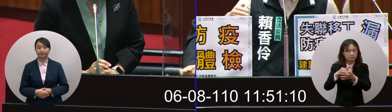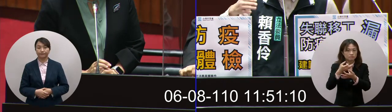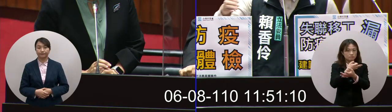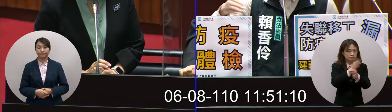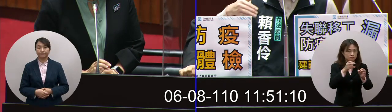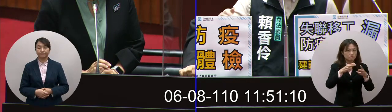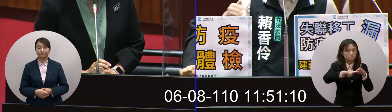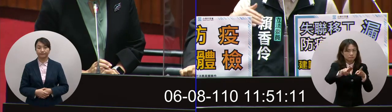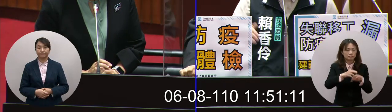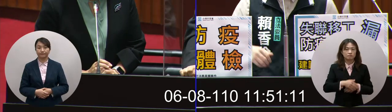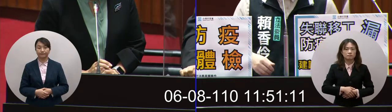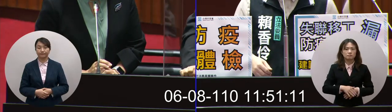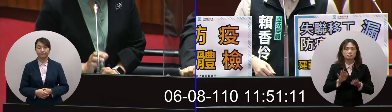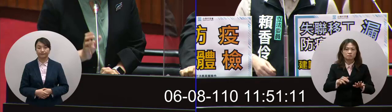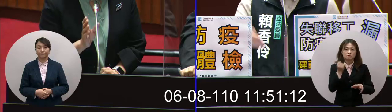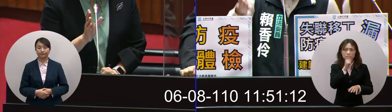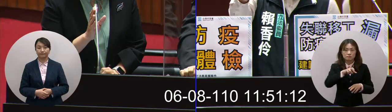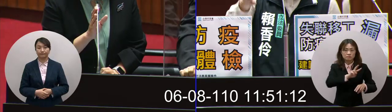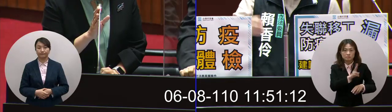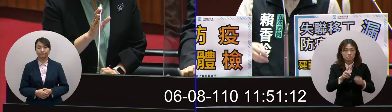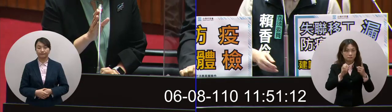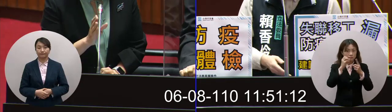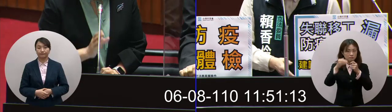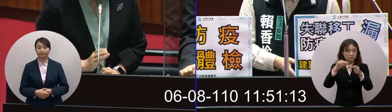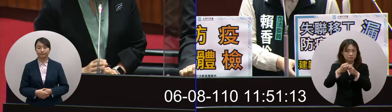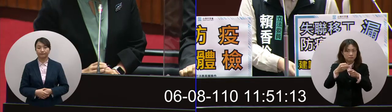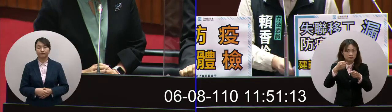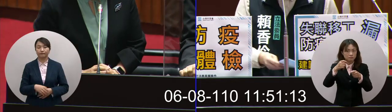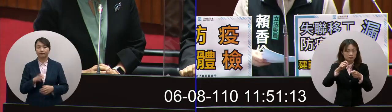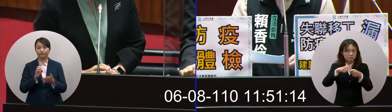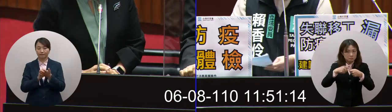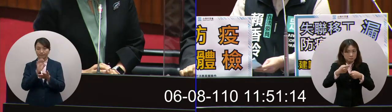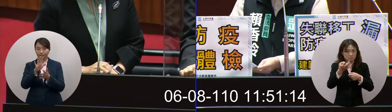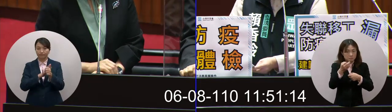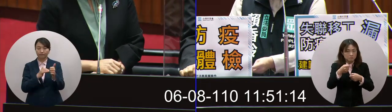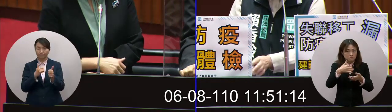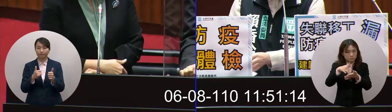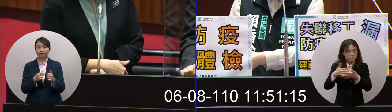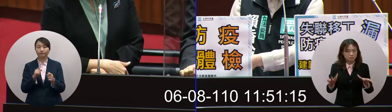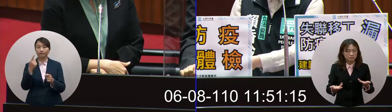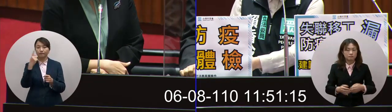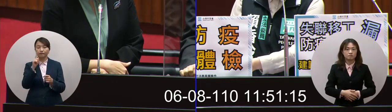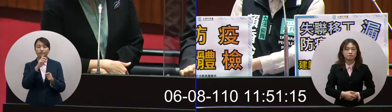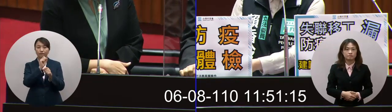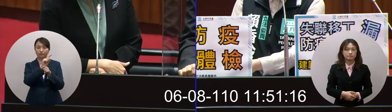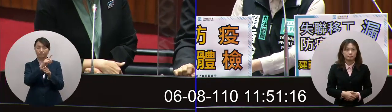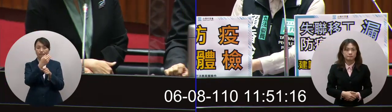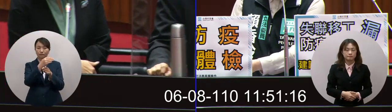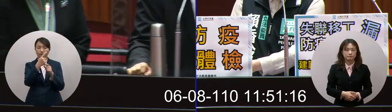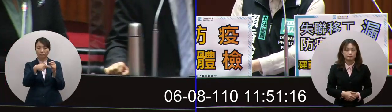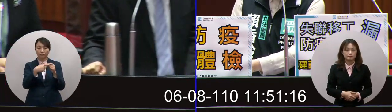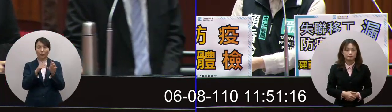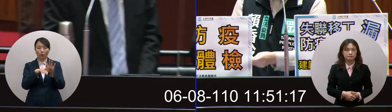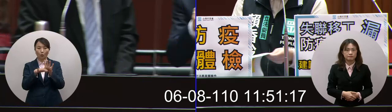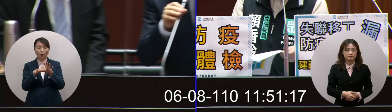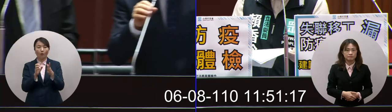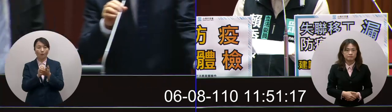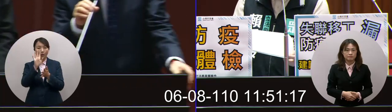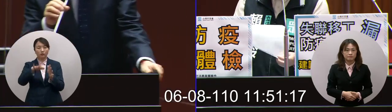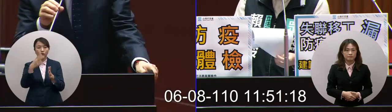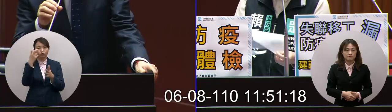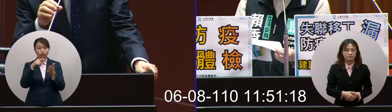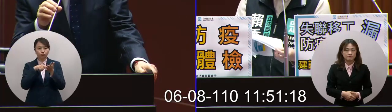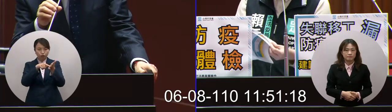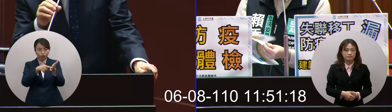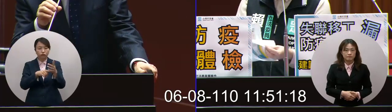109相关的资料来比对一下？请部长说明。 跟我们报告，因为 2019年的所得税现在还在申报，